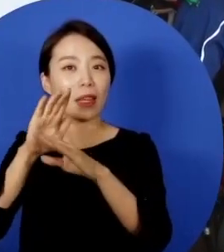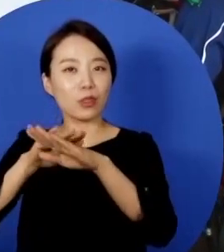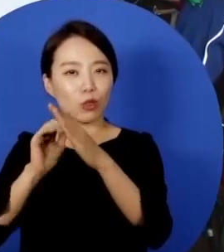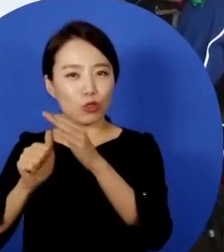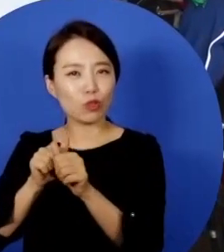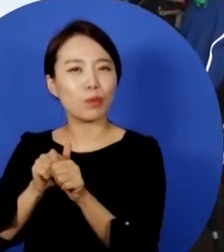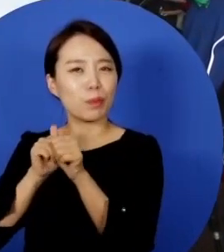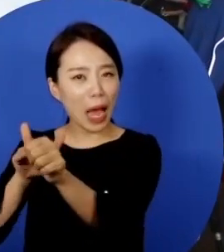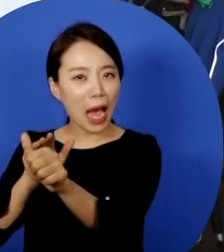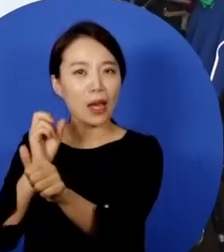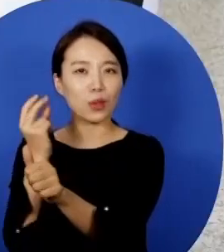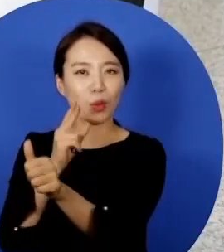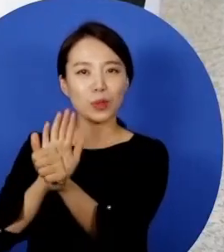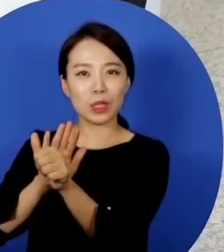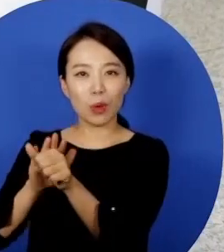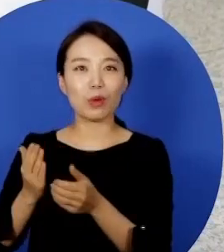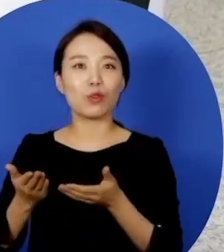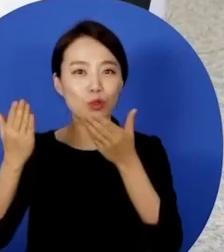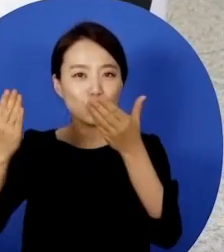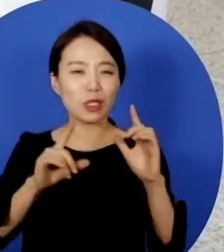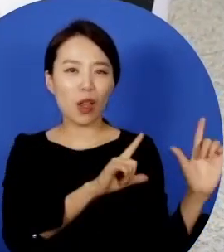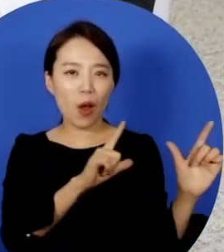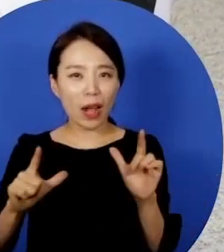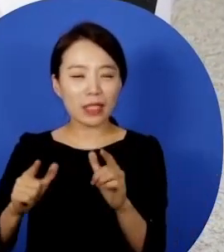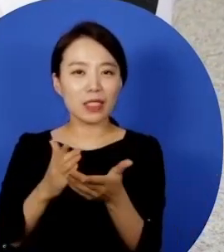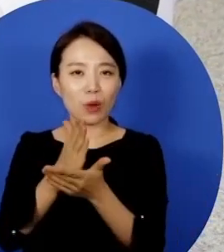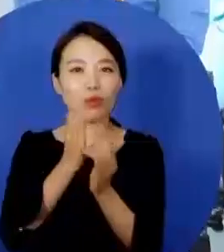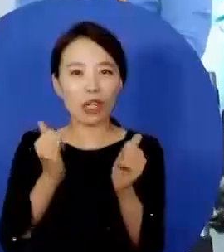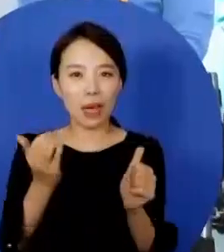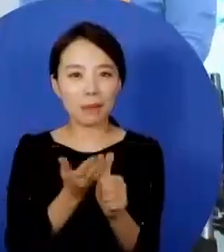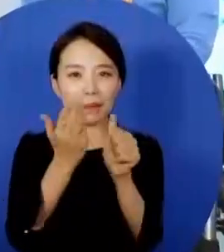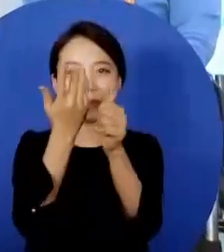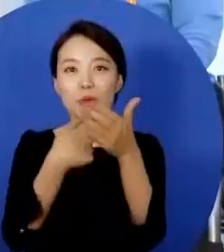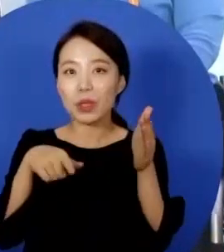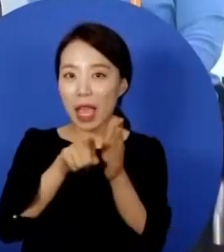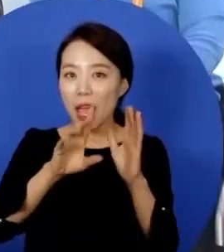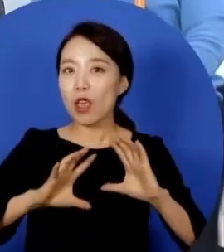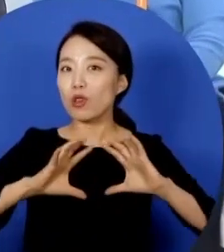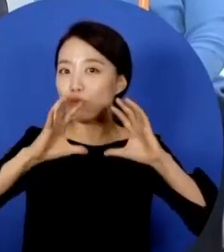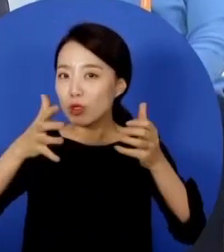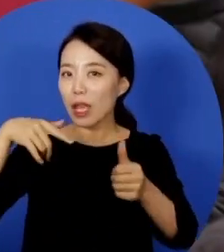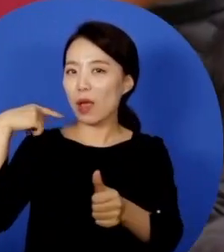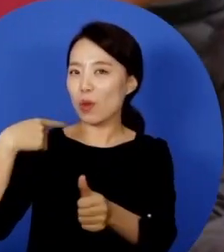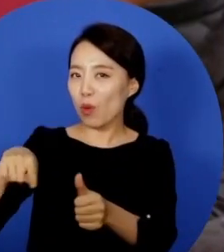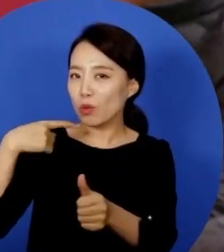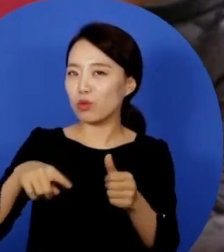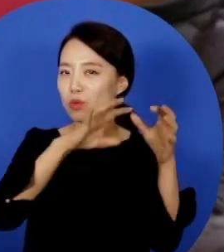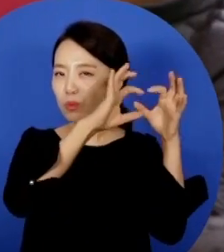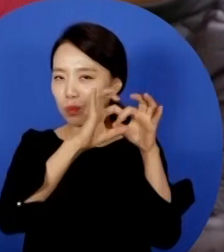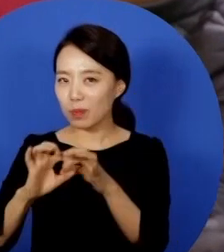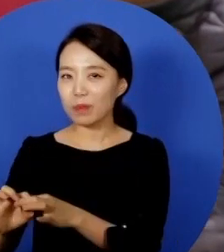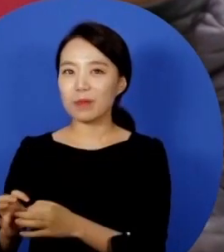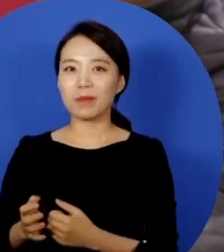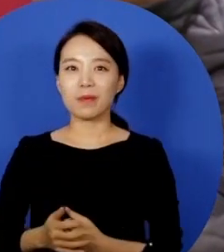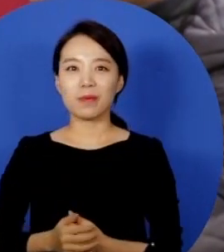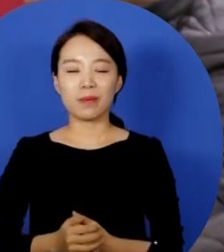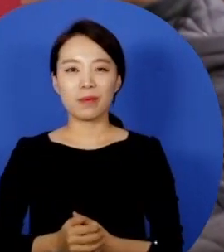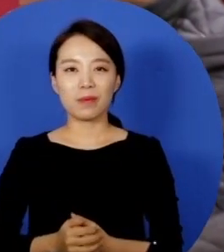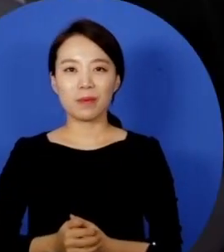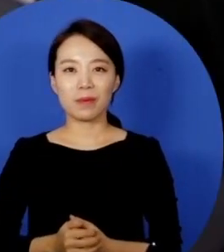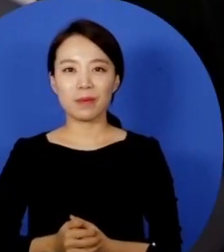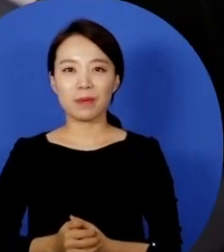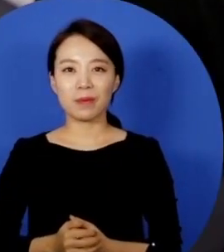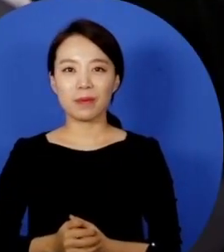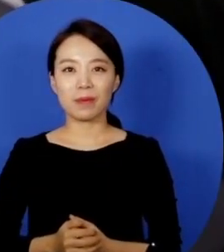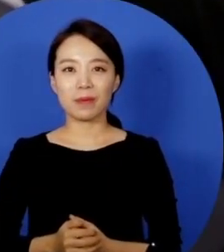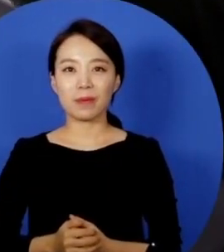선수단 파견과 지원을 아우르는 글로벌 전문가 양성을 위해 국제 워크숍과 세미나를 개최합니다.